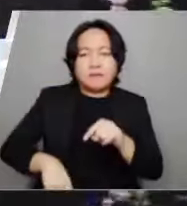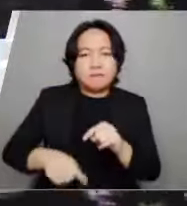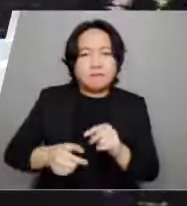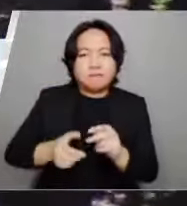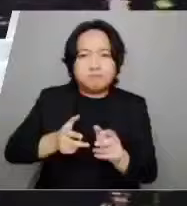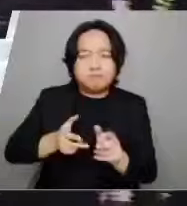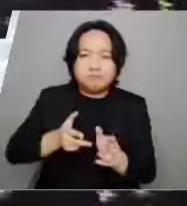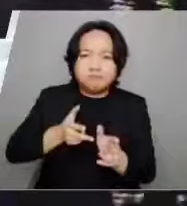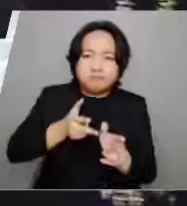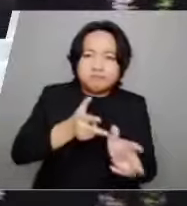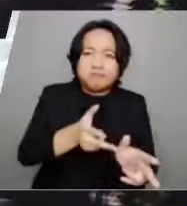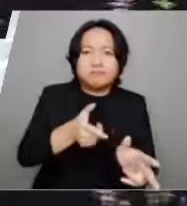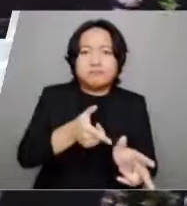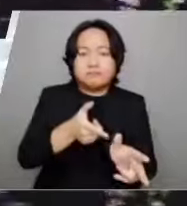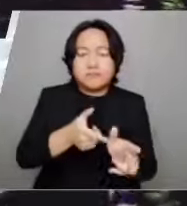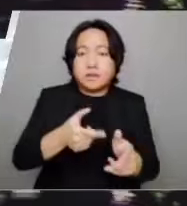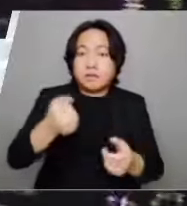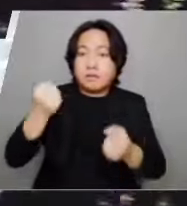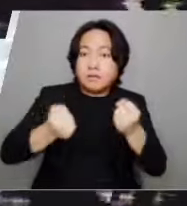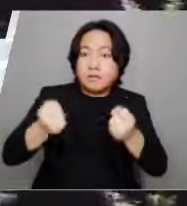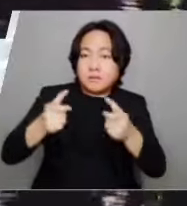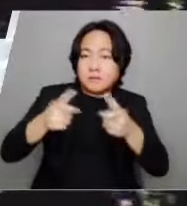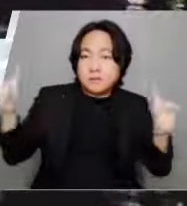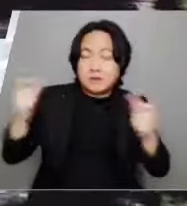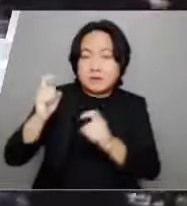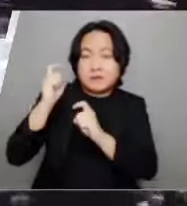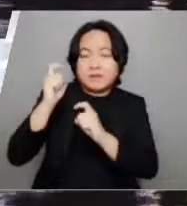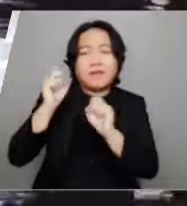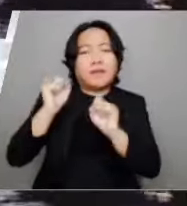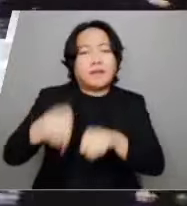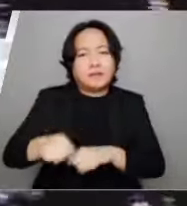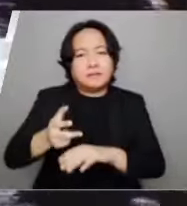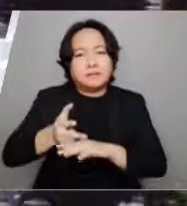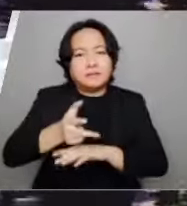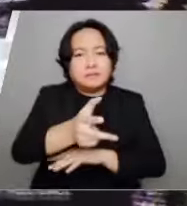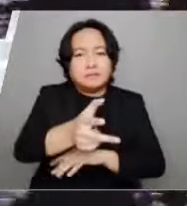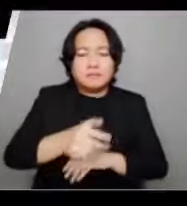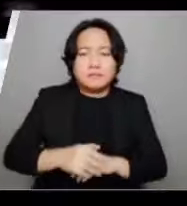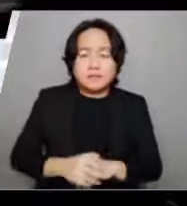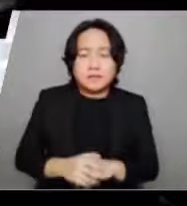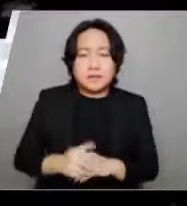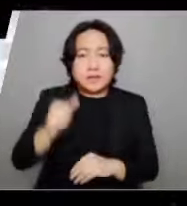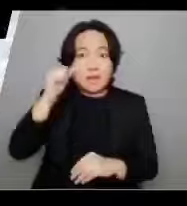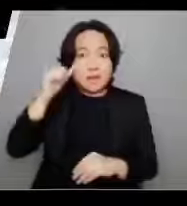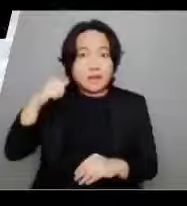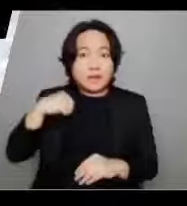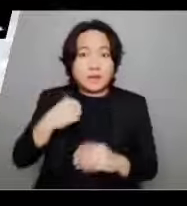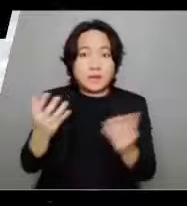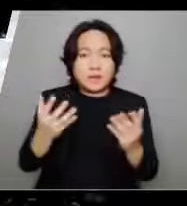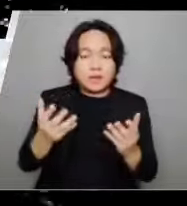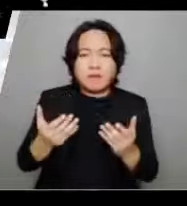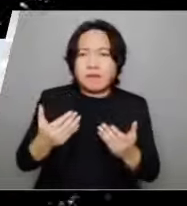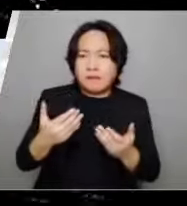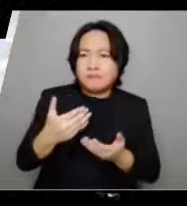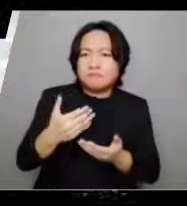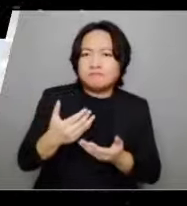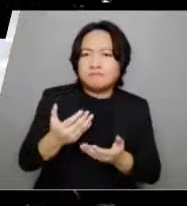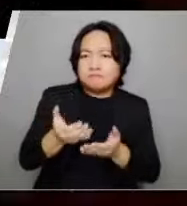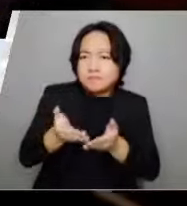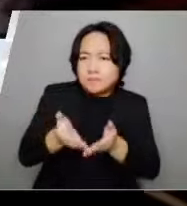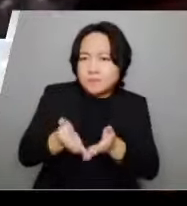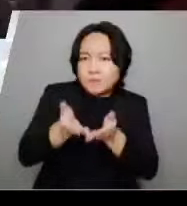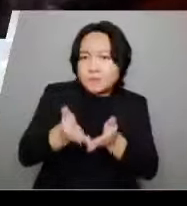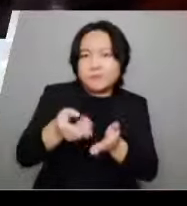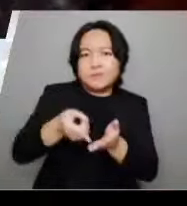Sa barangay Tatalon, may nagbabangka na kagabi dahil sa abot baiwang na baha. Ilang bahay ang pinasok ng maitim at maruming